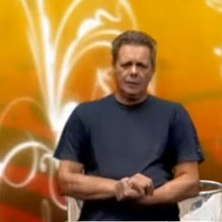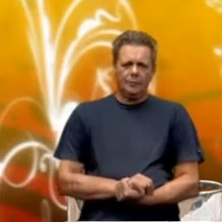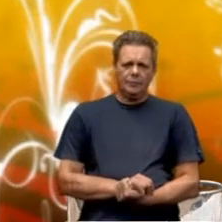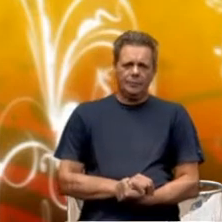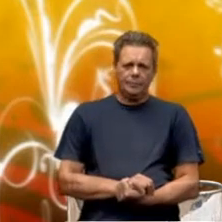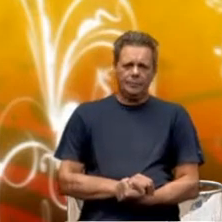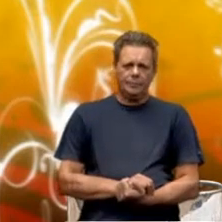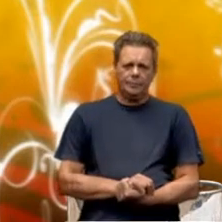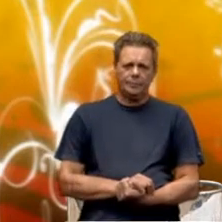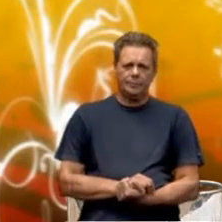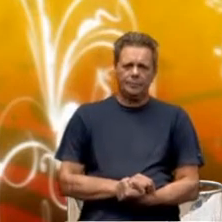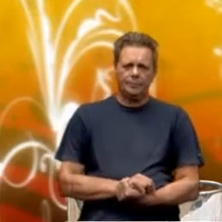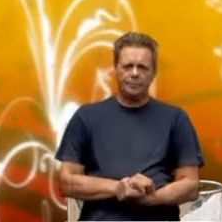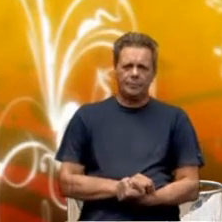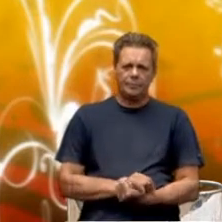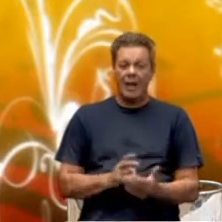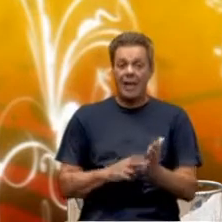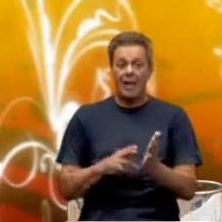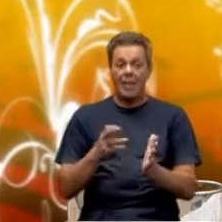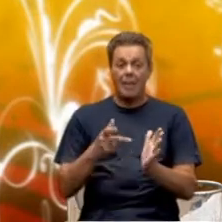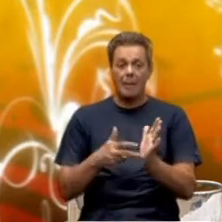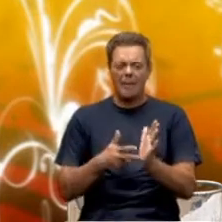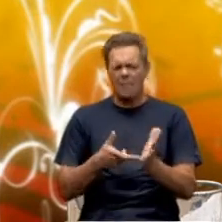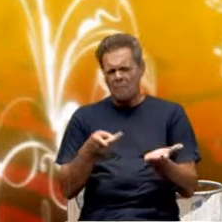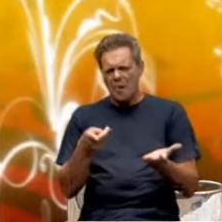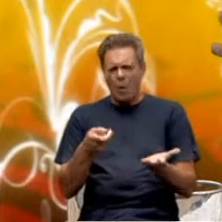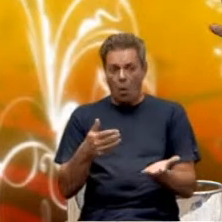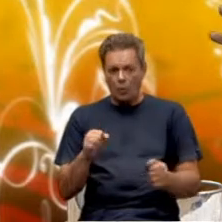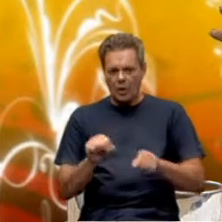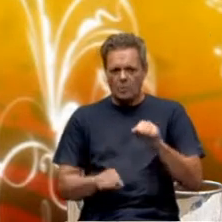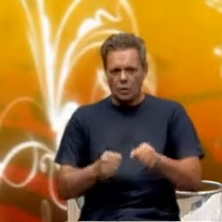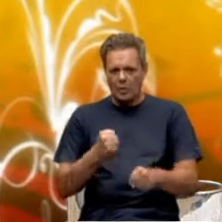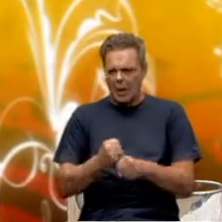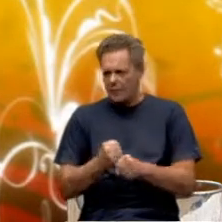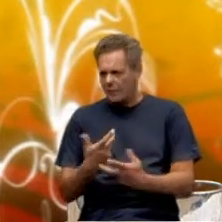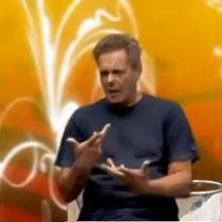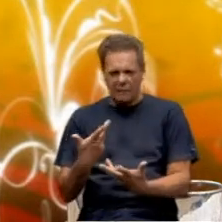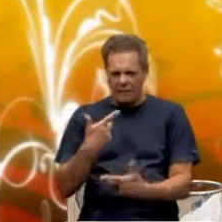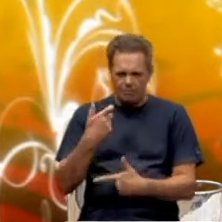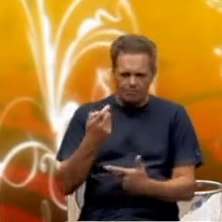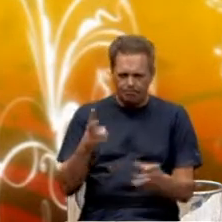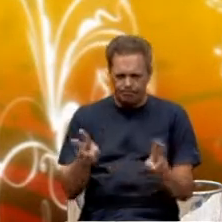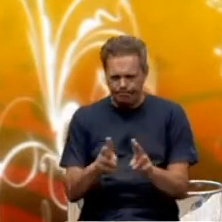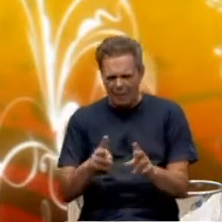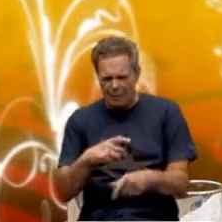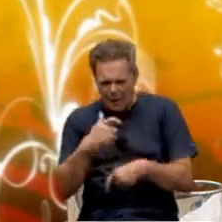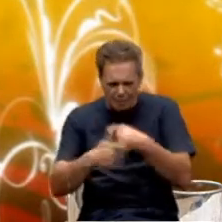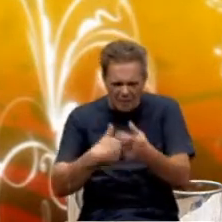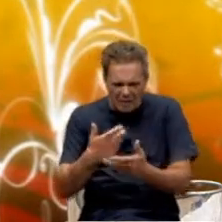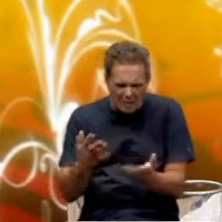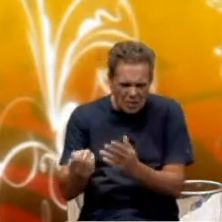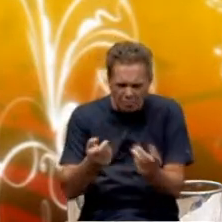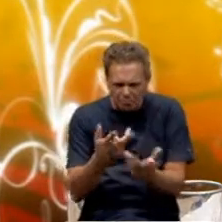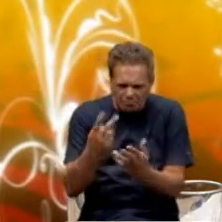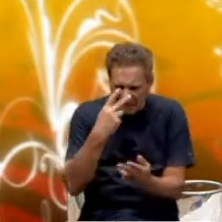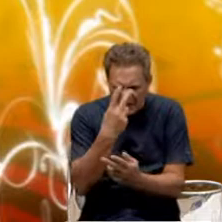ima. On je dosta kreator napraviti neke male blitz filmiće ili tako. Pa ćemo još 30 sekundi, 40 sekundi